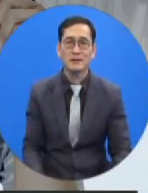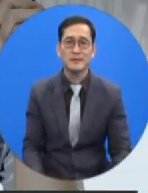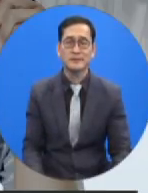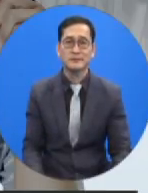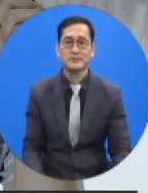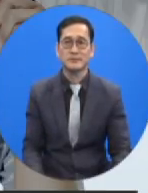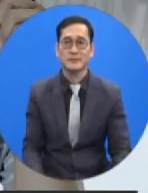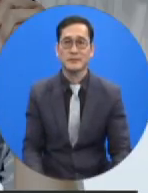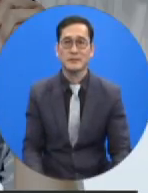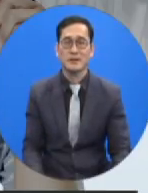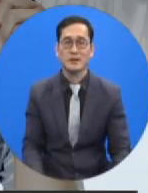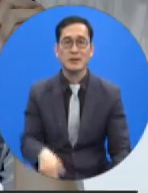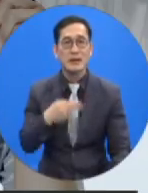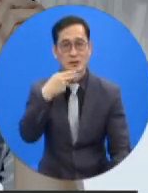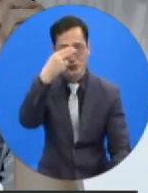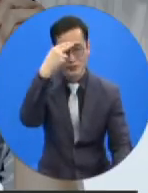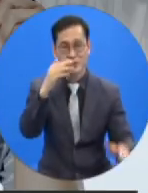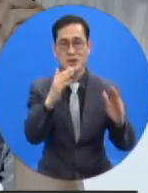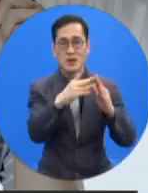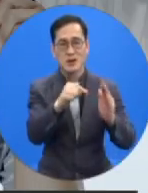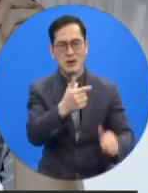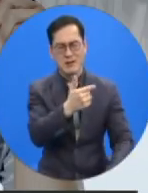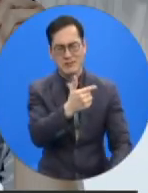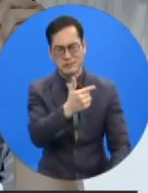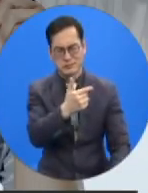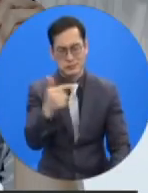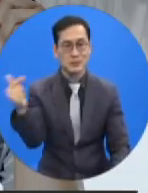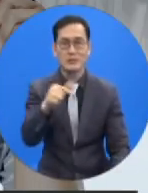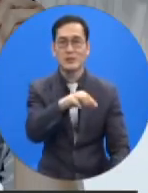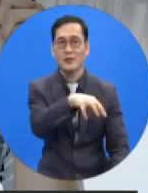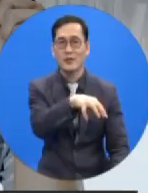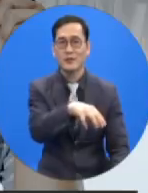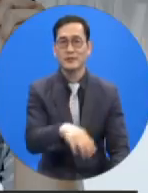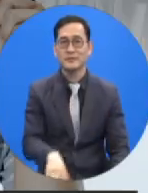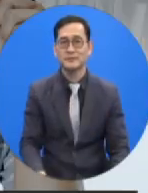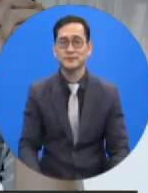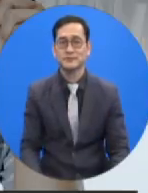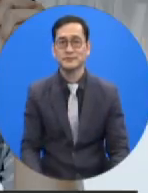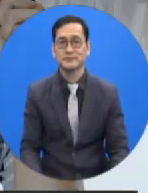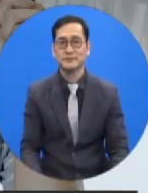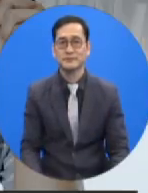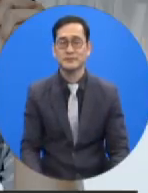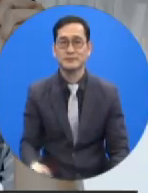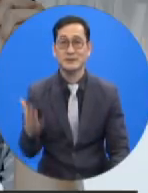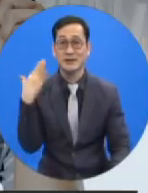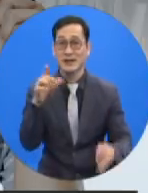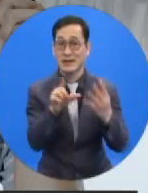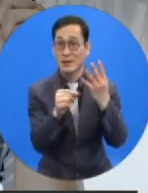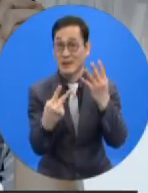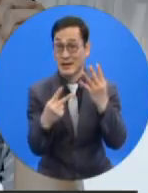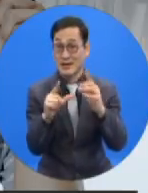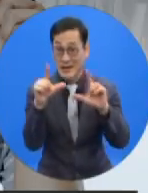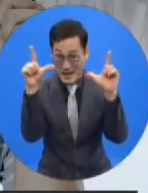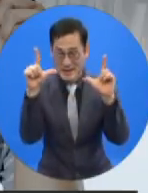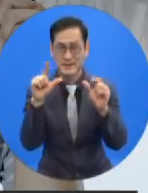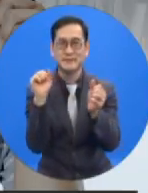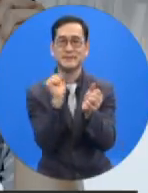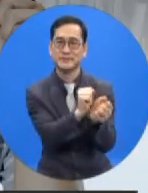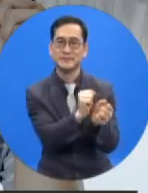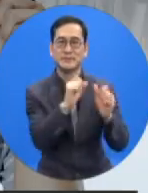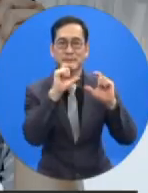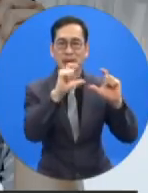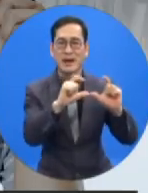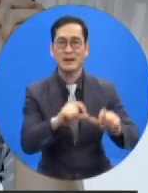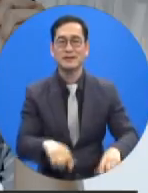정말로 초대형 유흥주점 종업원 A씨 36살 여성이고요. 지난 2일 확진 판정을 받았습니다. 그런데